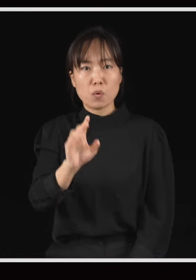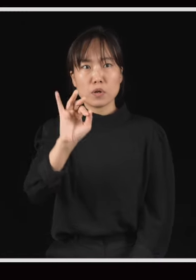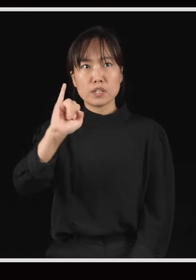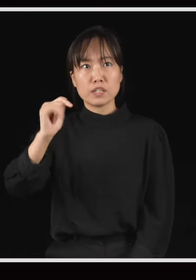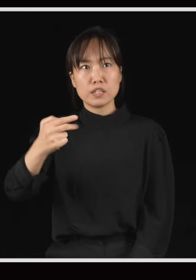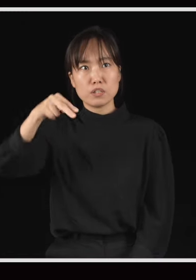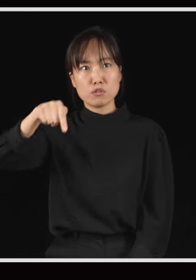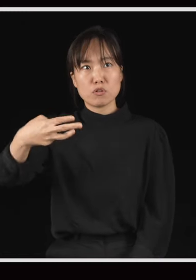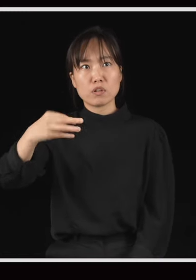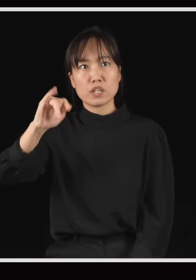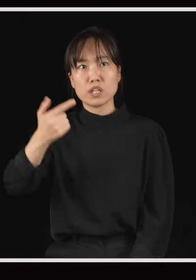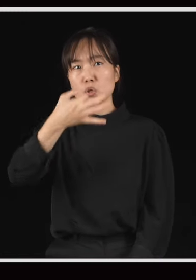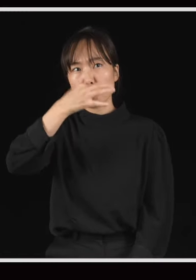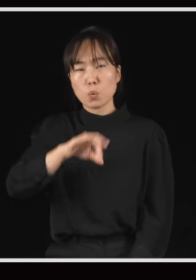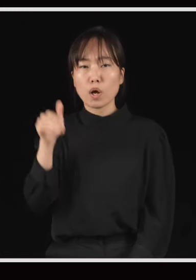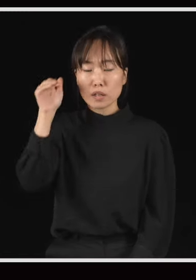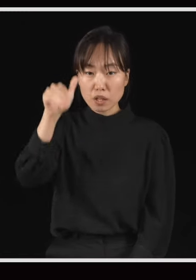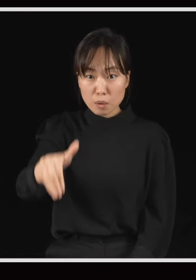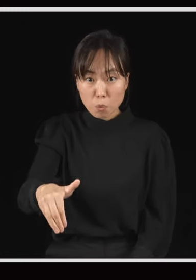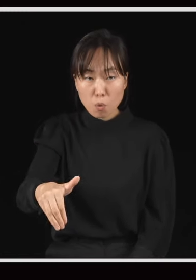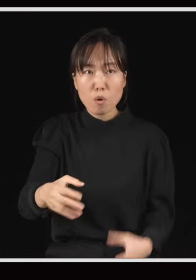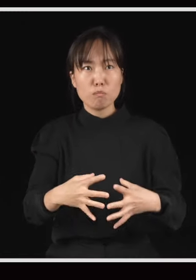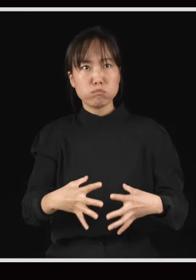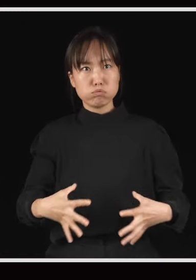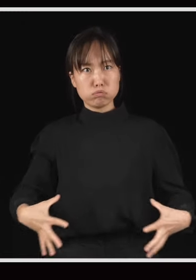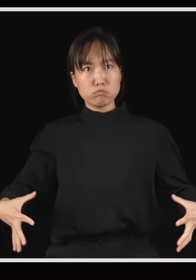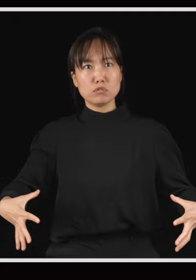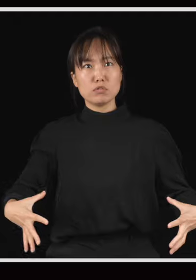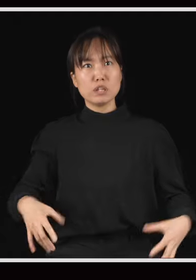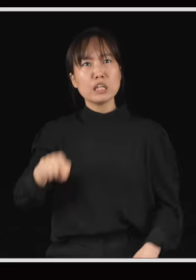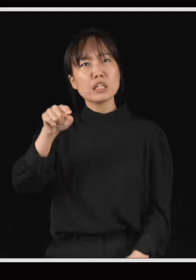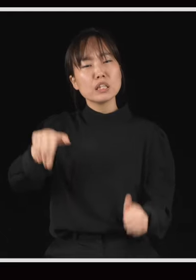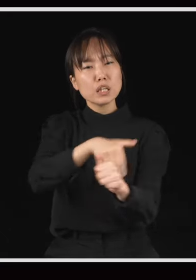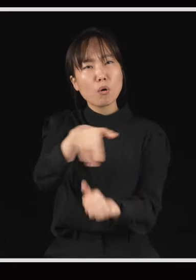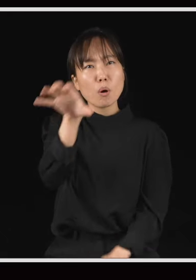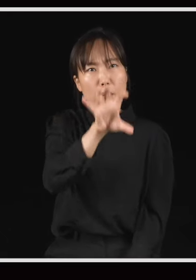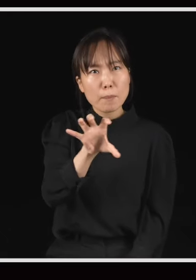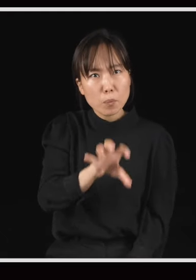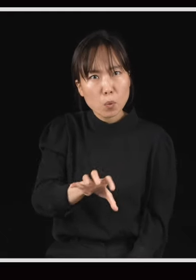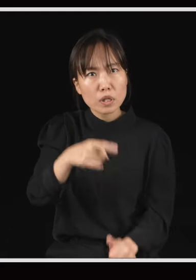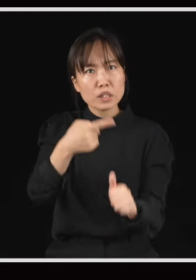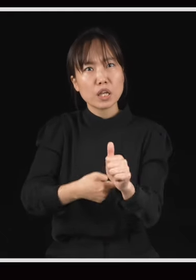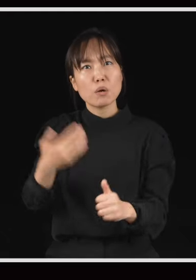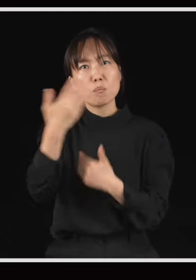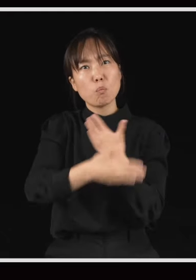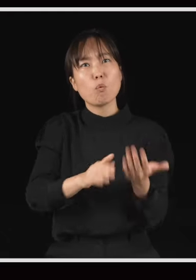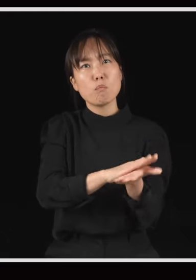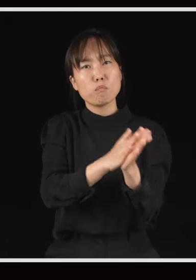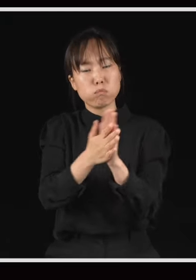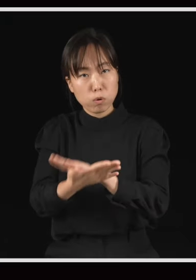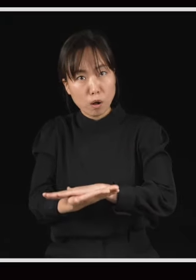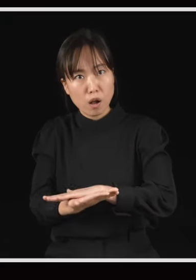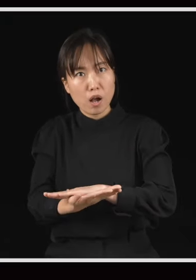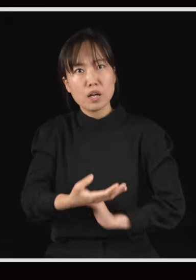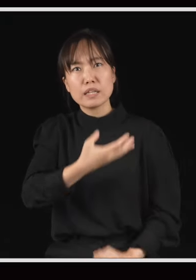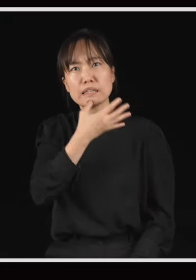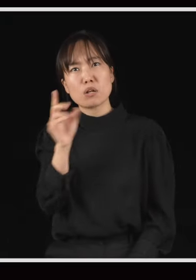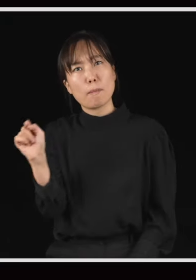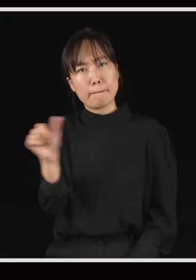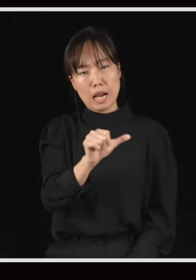심해지고 인슐린 저항성이 악화되고 또 복부 비만도 생기게 됩니다. 이런 것들이 서로 다 악순환을 만들면서